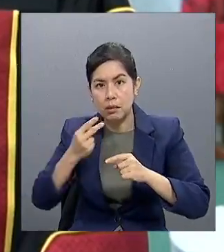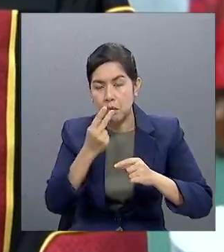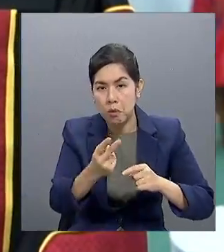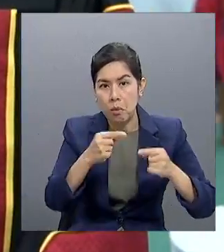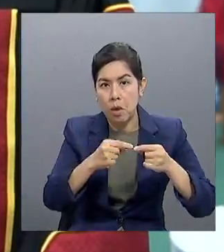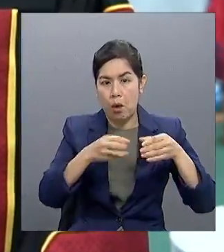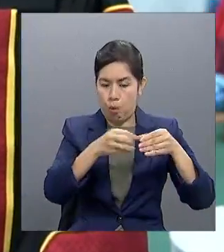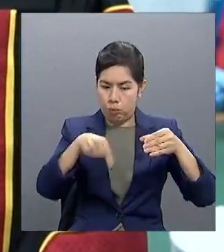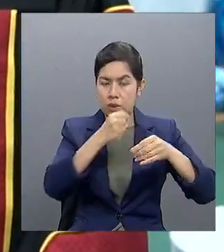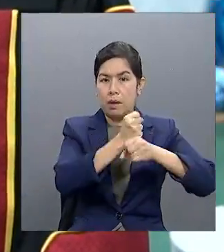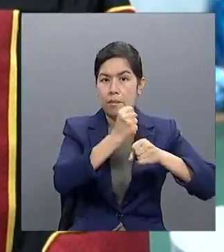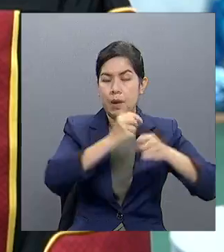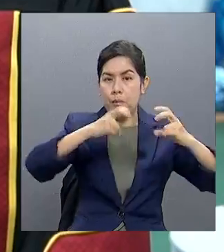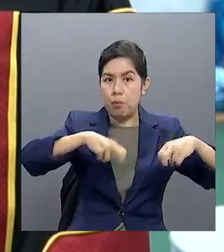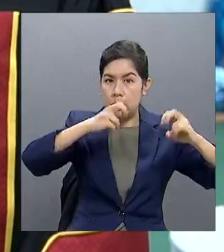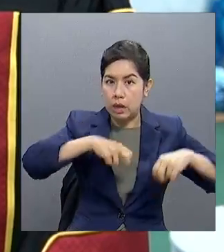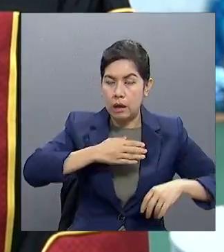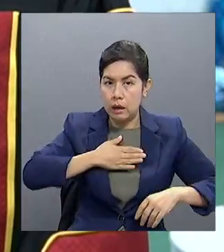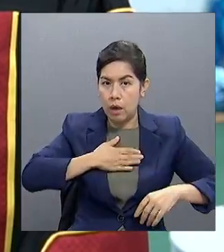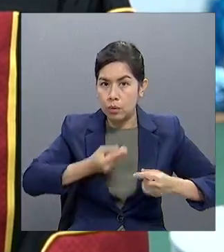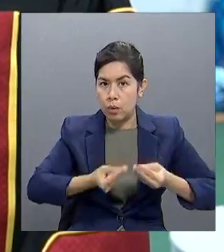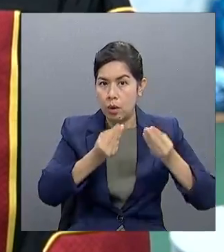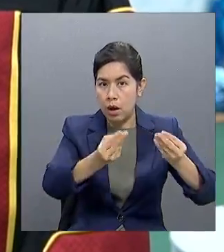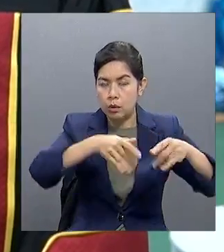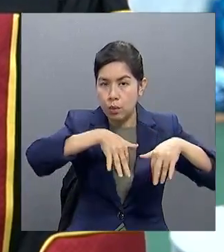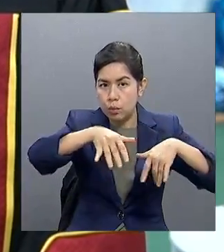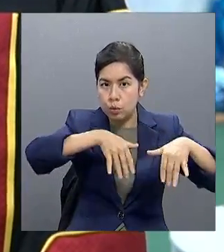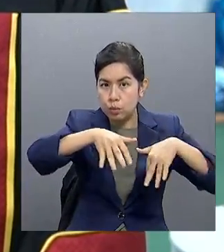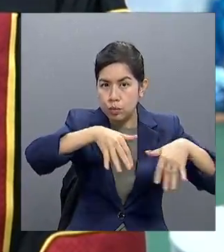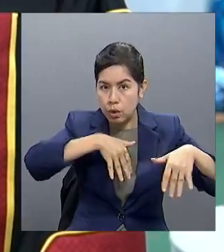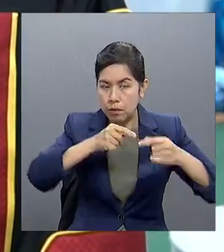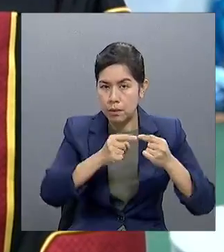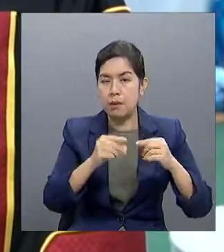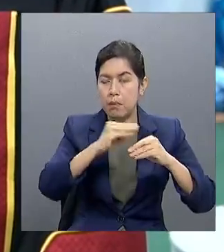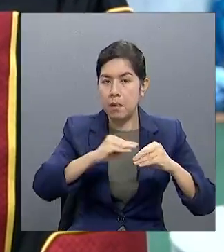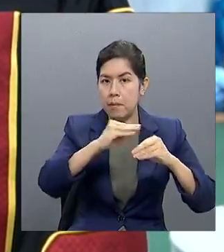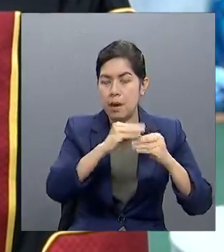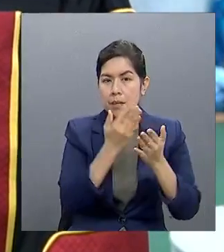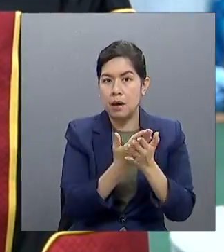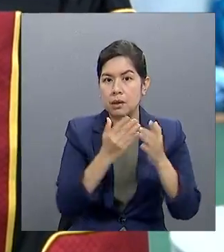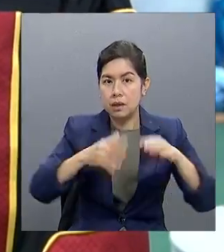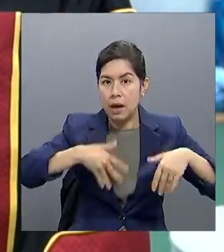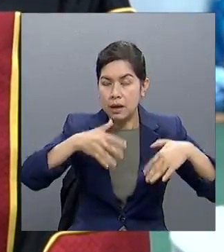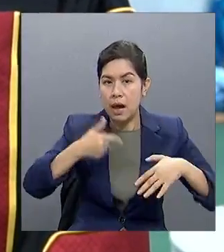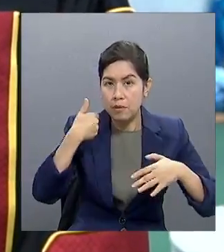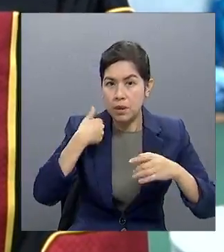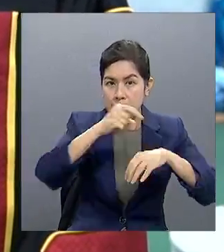ราพูดว่าเราทำประโยชน์ให้กับชุมชนเนี่ยชุมชนมีรายได้เพิ่มขึ้นจริงไหมรายได้กระจายในชุมชนจริงไหม